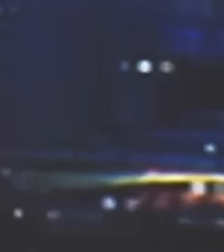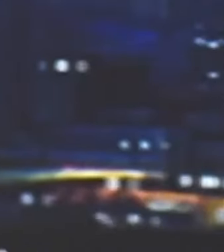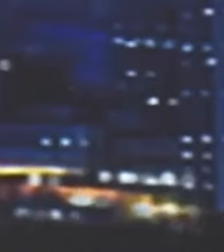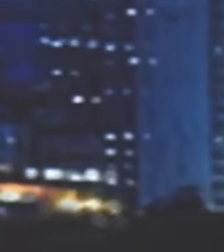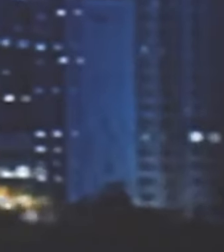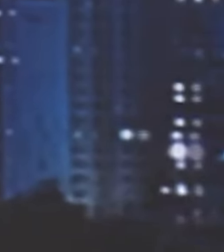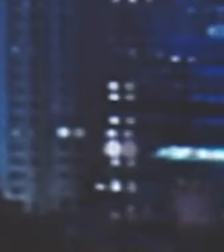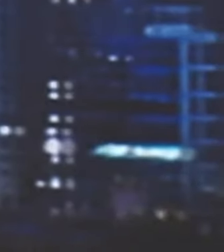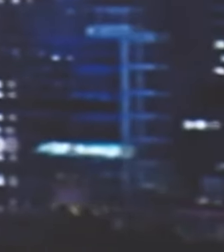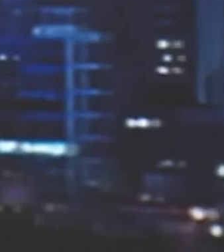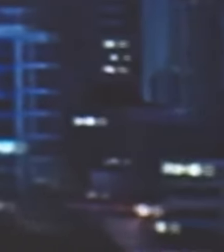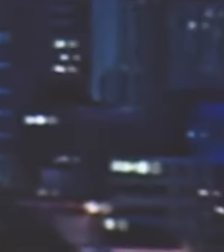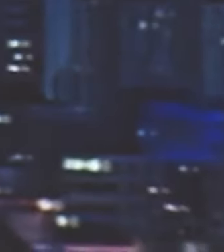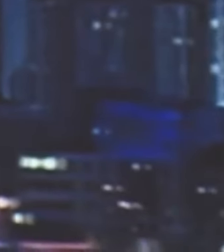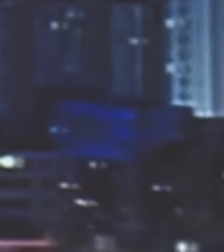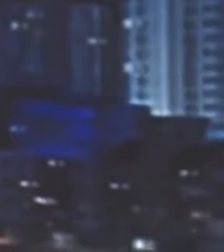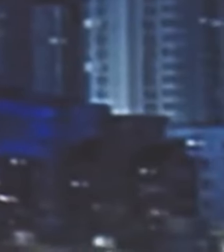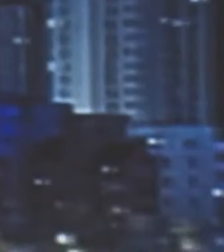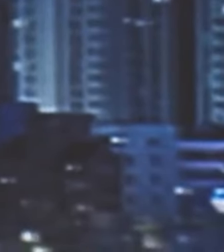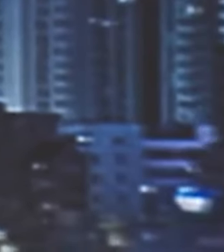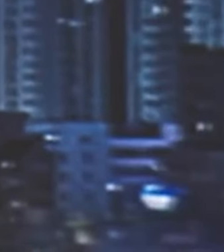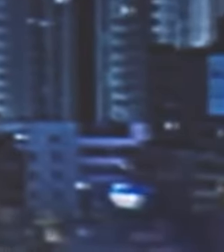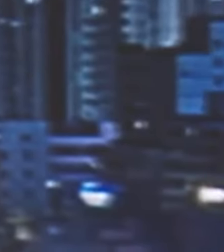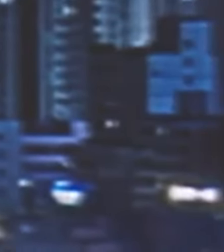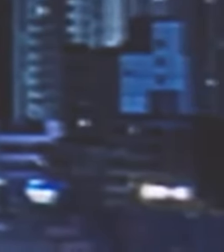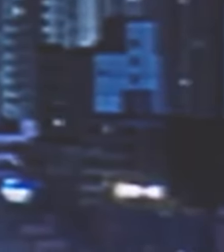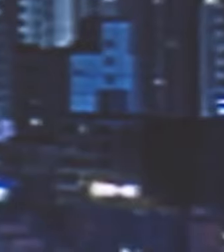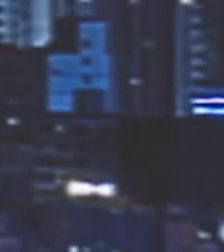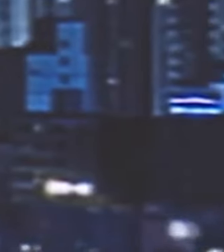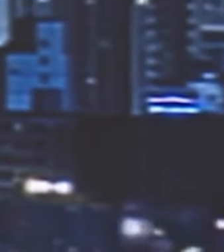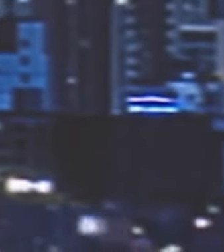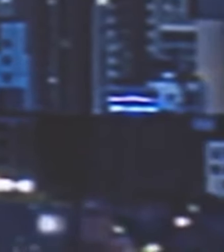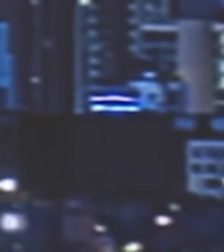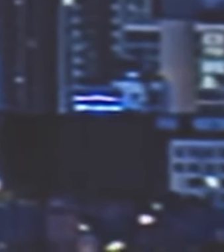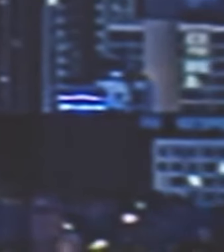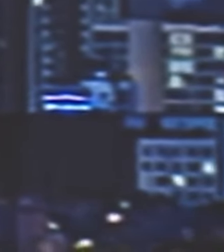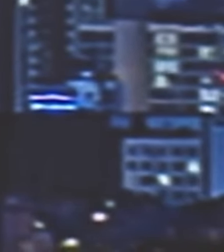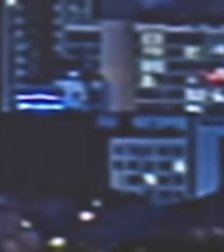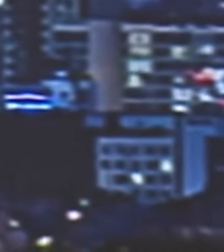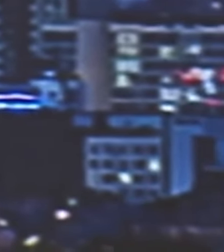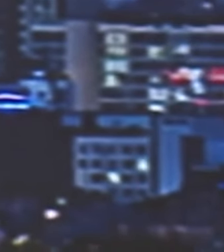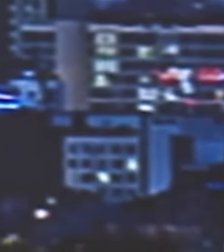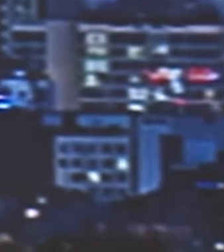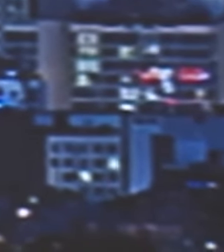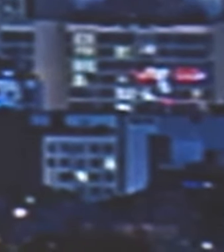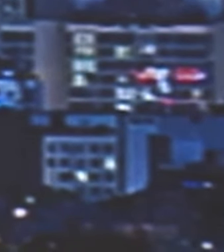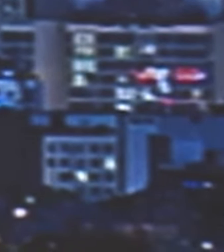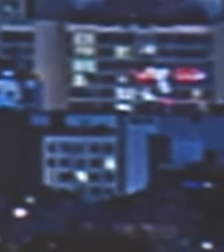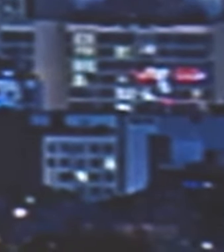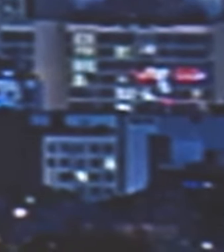JTBC 뉴스를 시청해 주신 여러분 고맙습니다. 저희는 저녁 6시 50분 뉴스룸에서 뵙겠습니다.